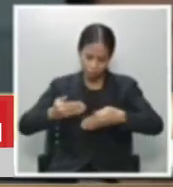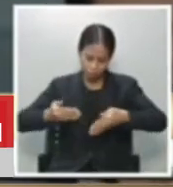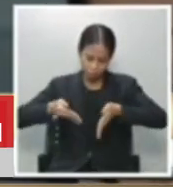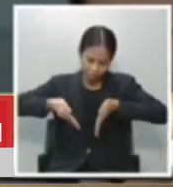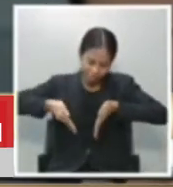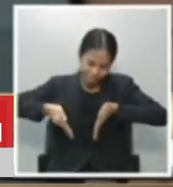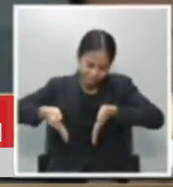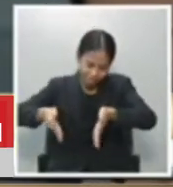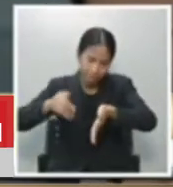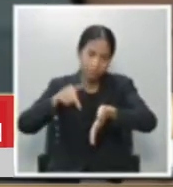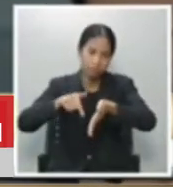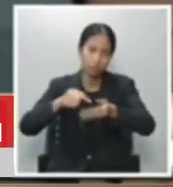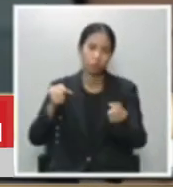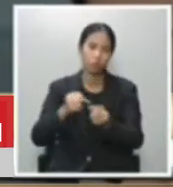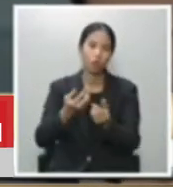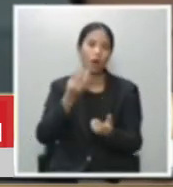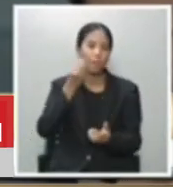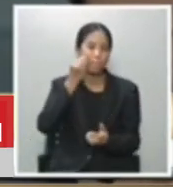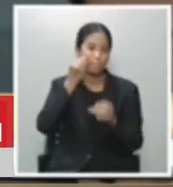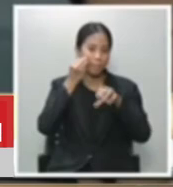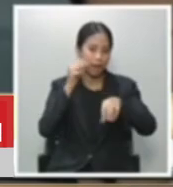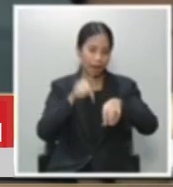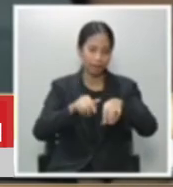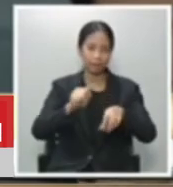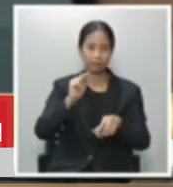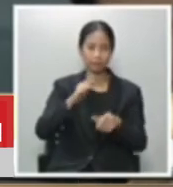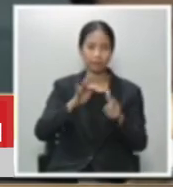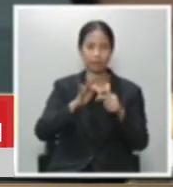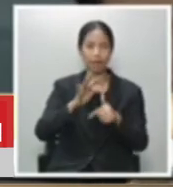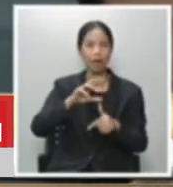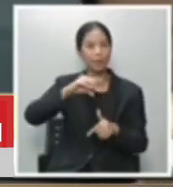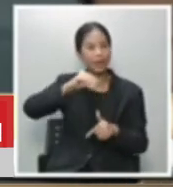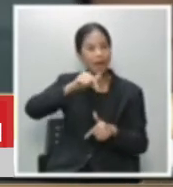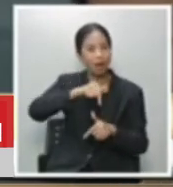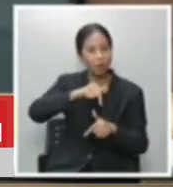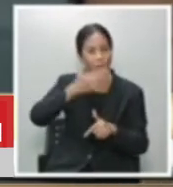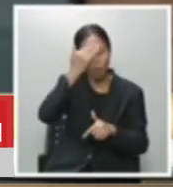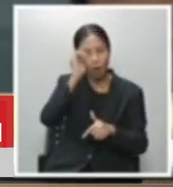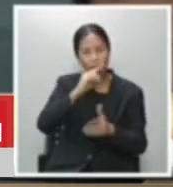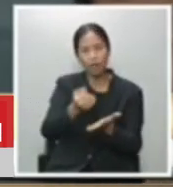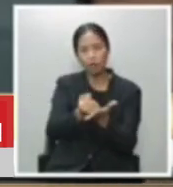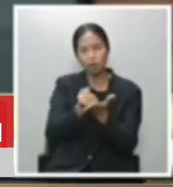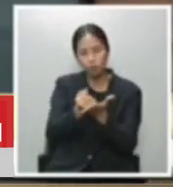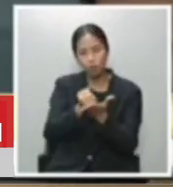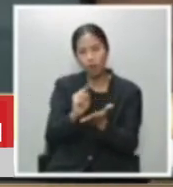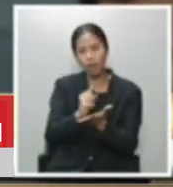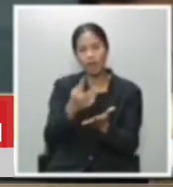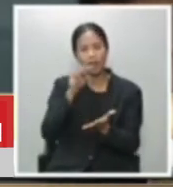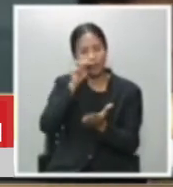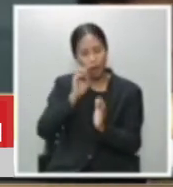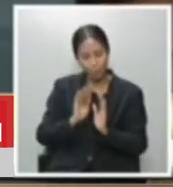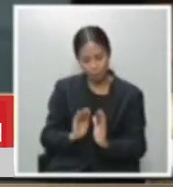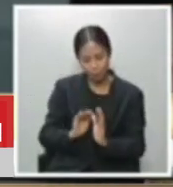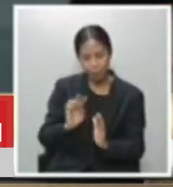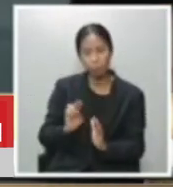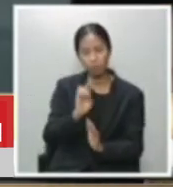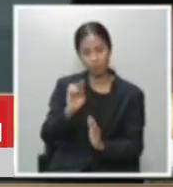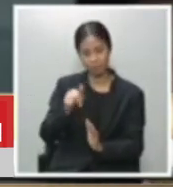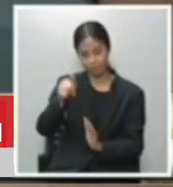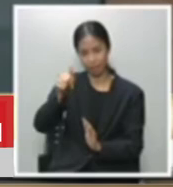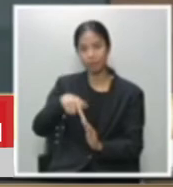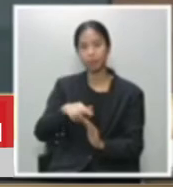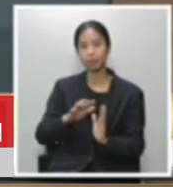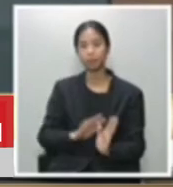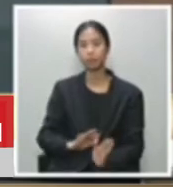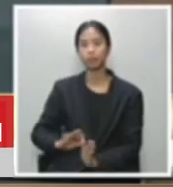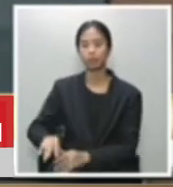วณบ้านท่ามะนาวตำบลนาอ้ออำเภอเมืองจังหวัดเลยครับเพื่อกักเก็บน้ำไว้ใช้ประโยชน์ต่อไปเรื่องที่3ครับ